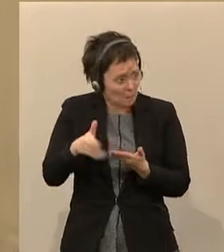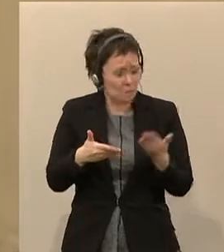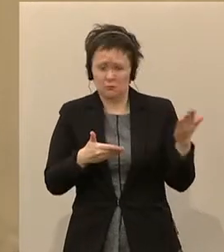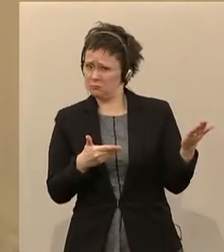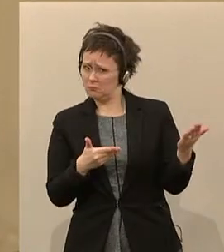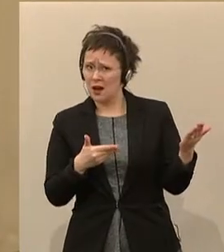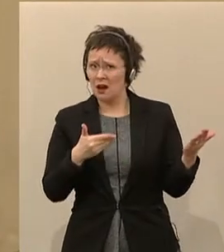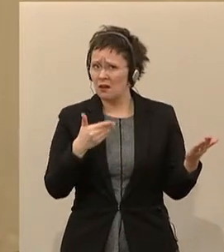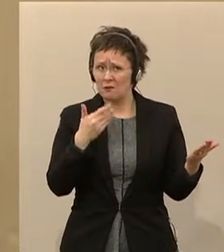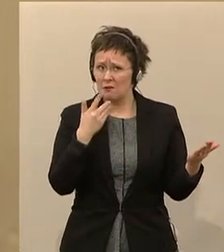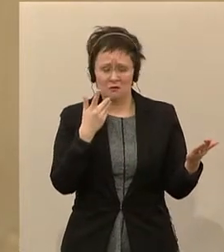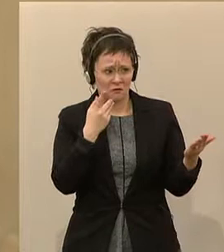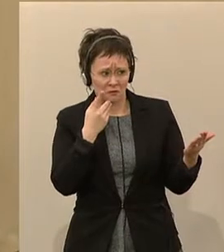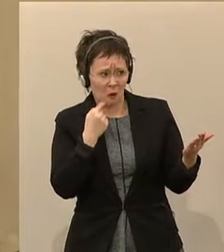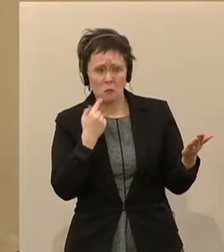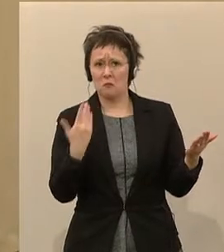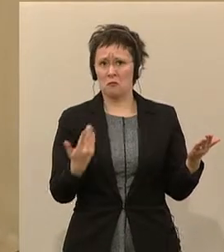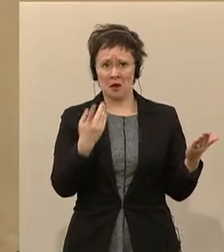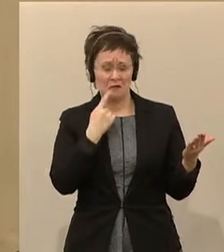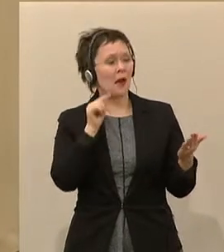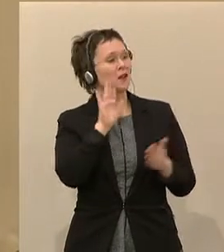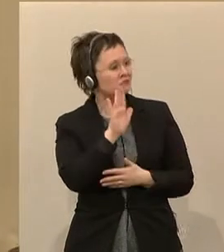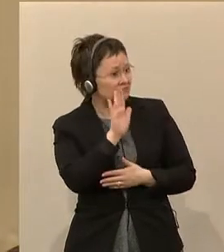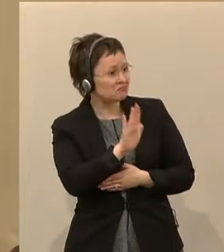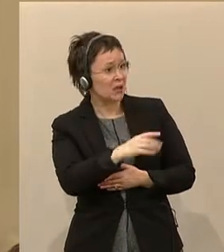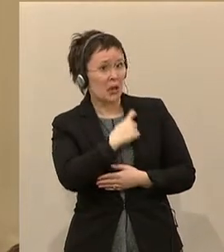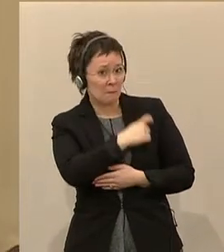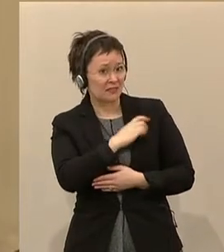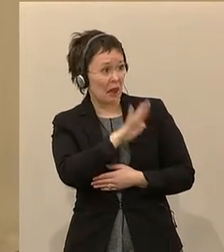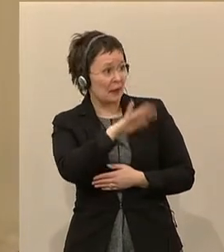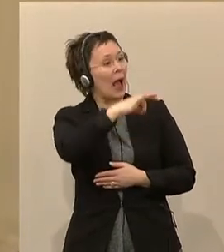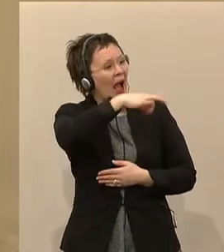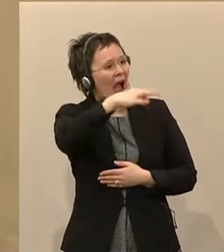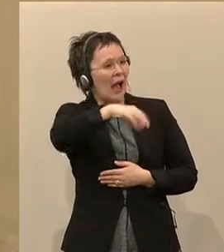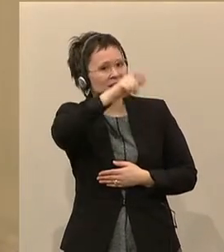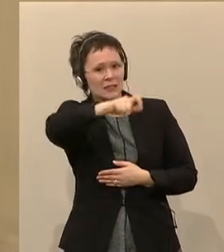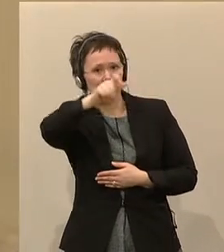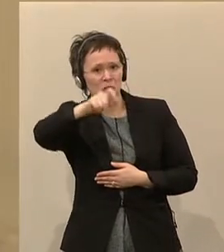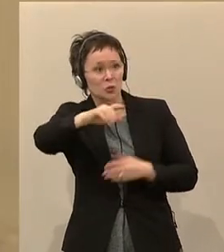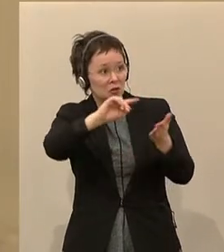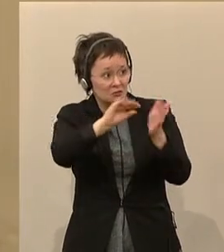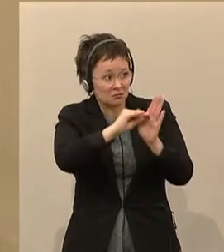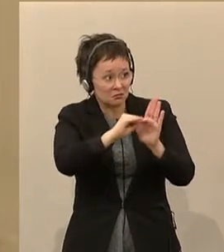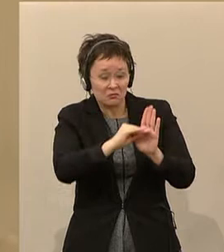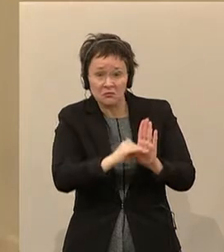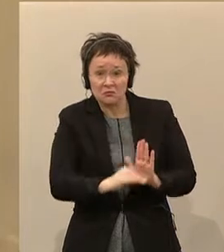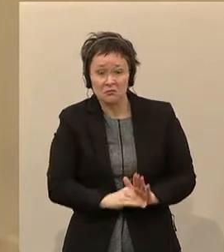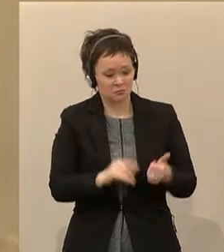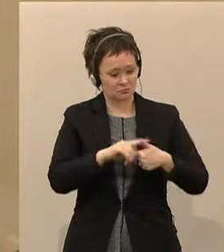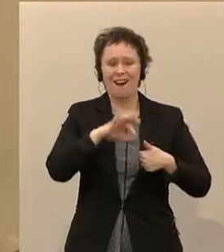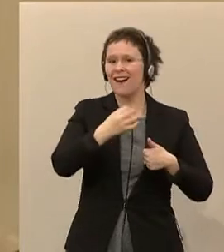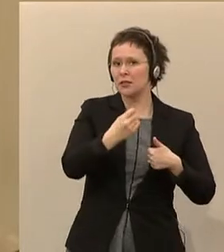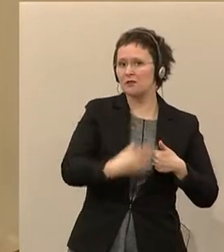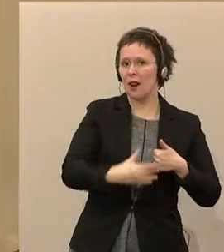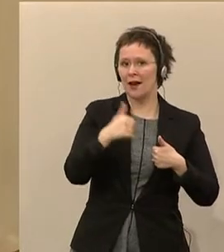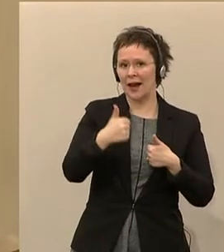protokollarische Darstellung der sogenannten Einzelfälle Ihrer Partei darstellen würde. Ich erwähne Einzelfall Nummer 1.